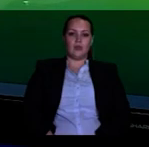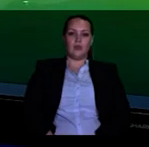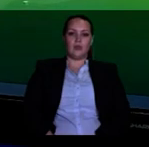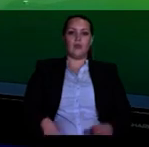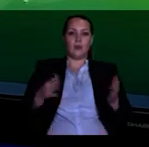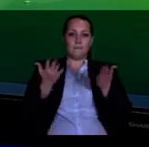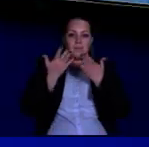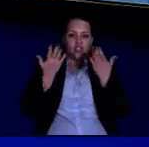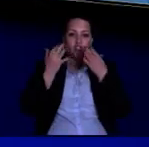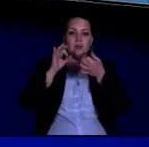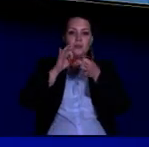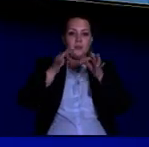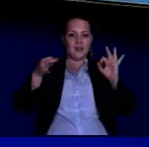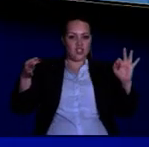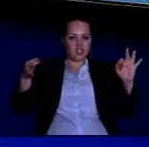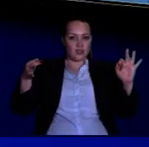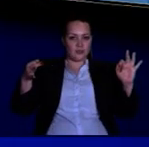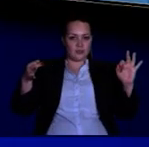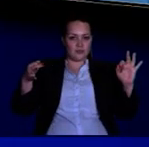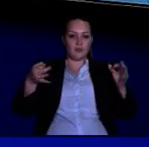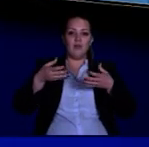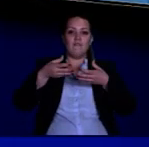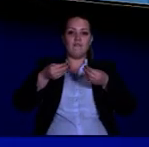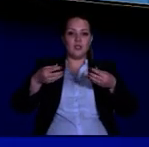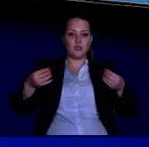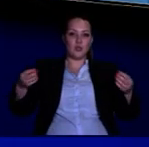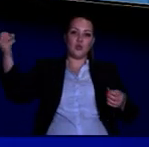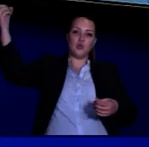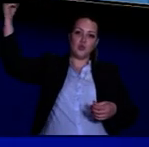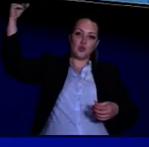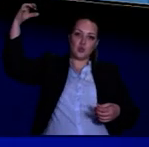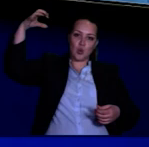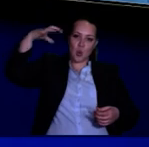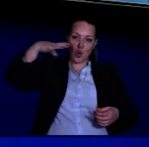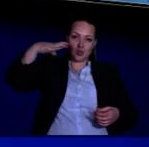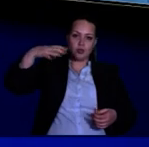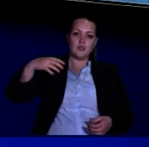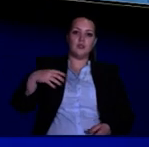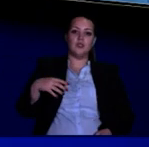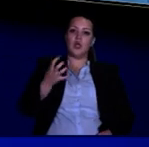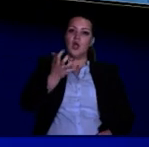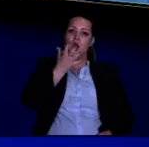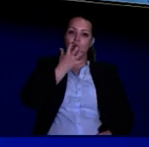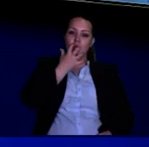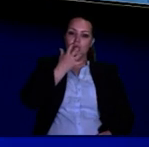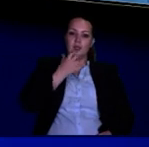Прочитайте предложение. Весной солнце светит и греет.